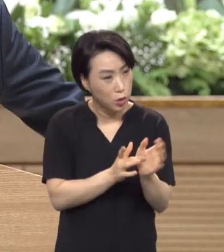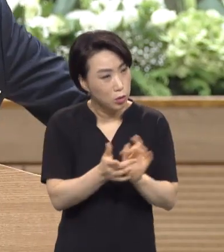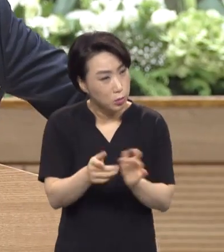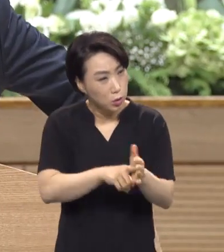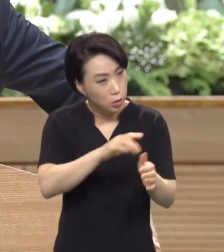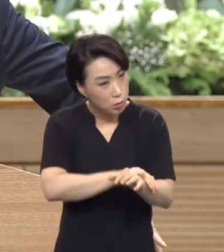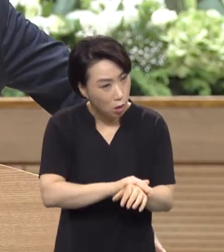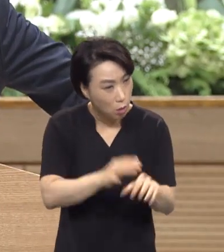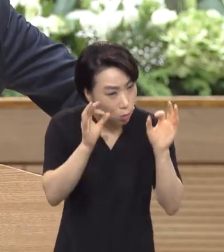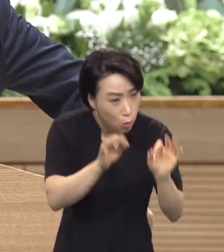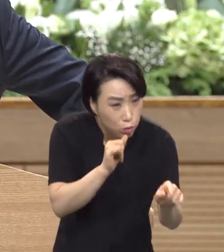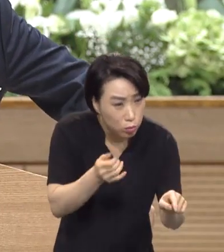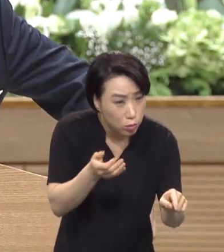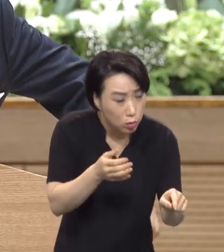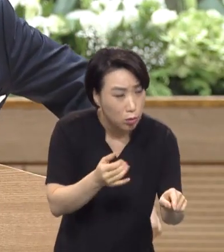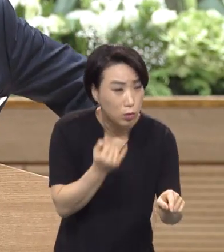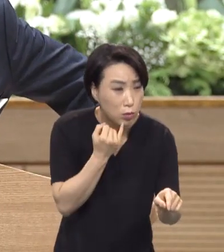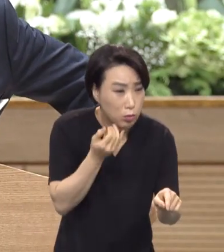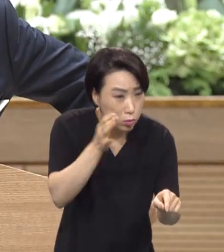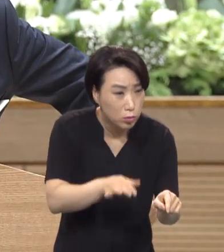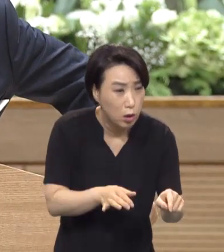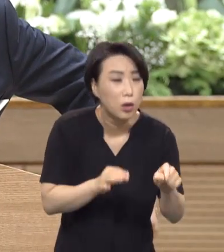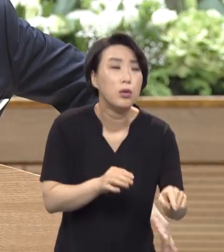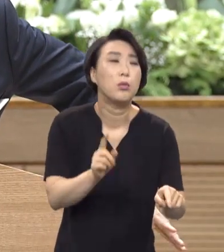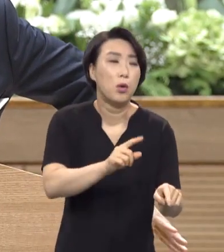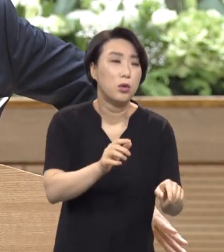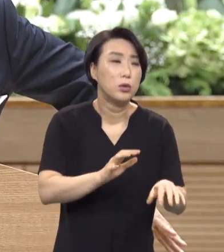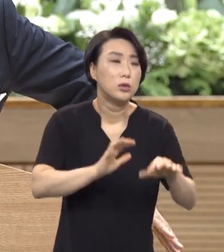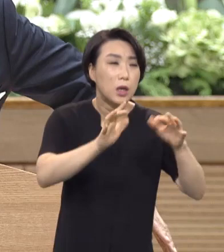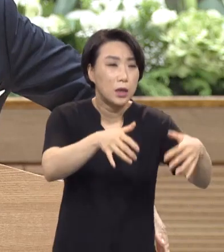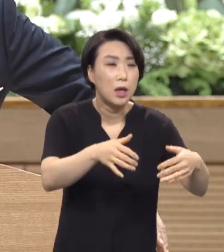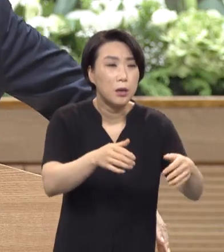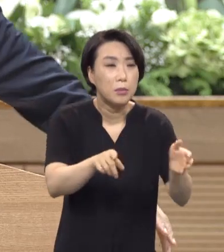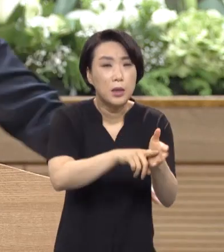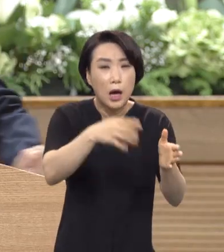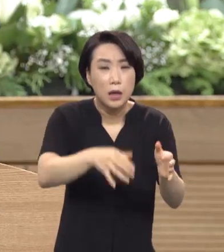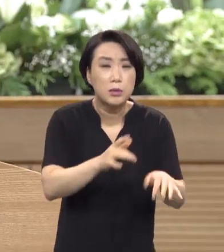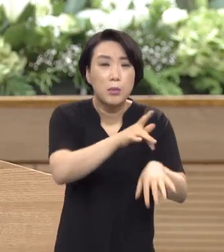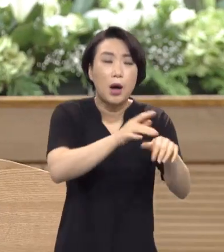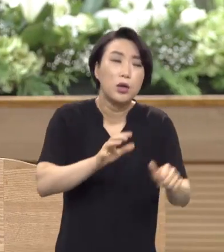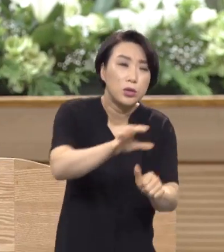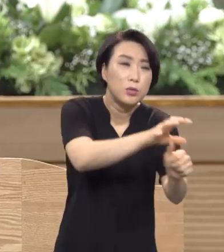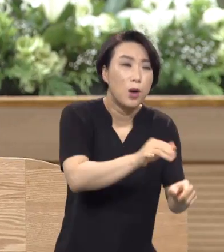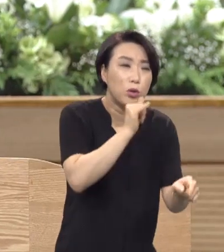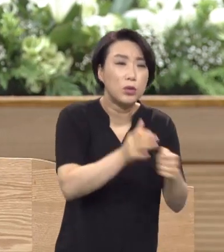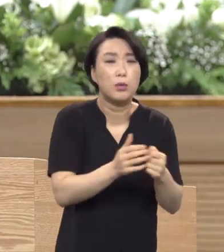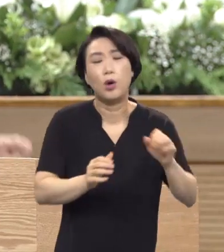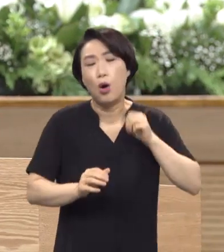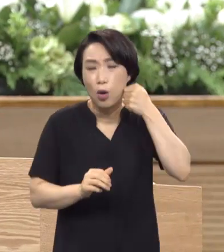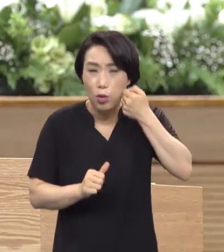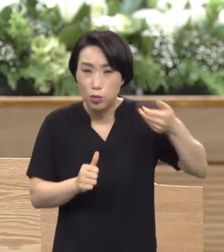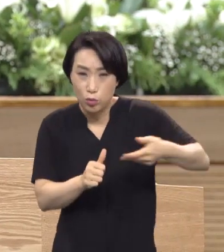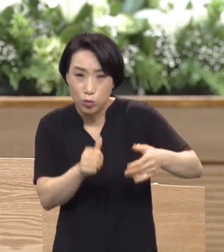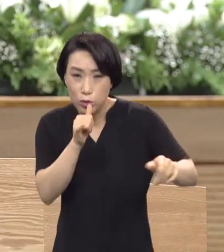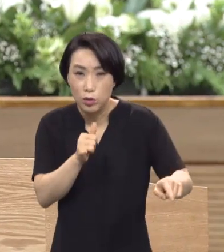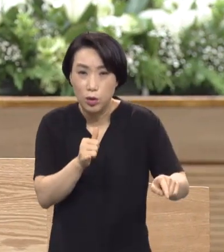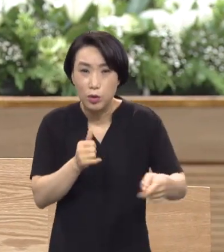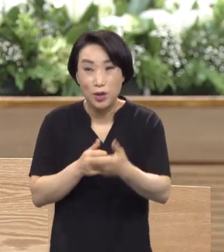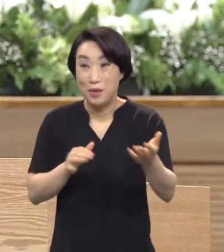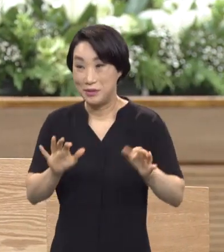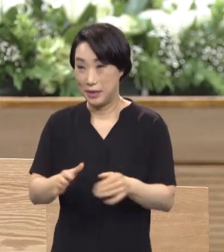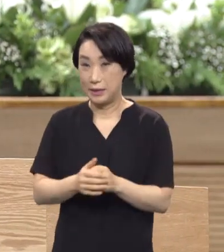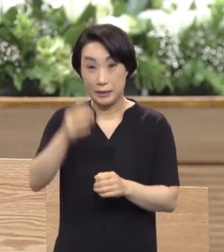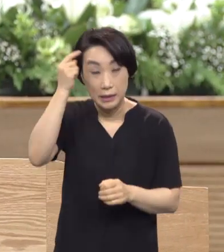보이는데 그 사람은 세상에 지배하는 사람이에요. 우린 잘 알아야 돼. 우린 교회 안에 있다고